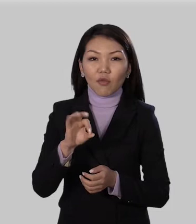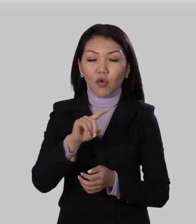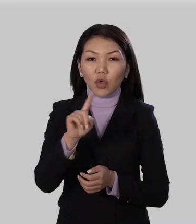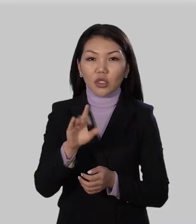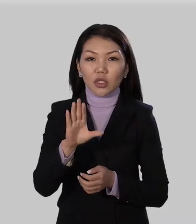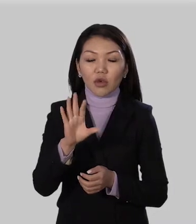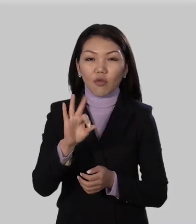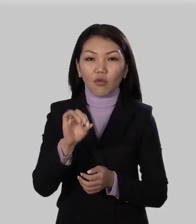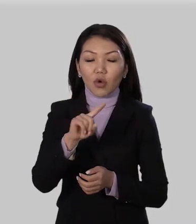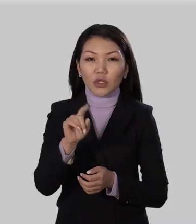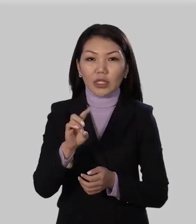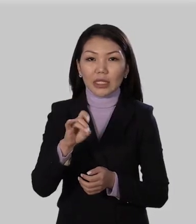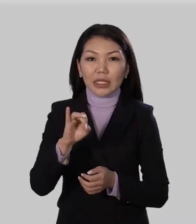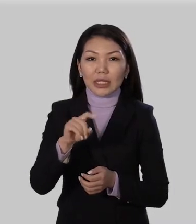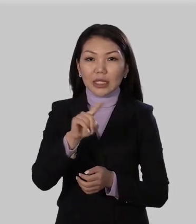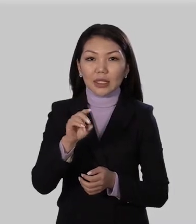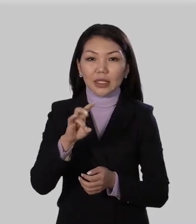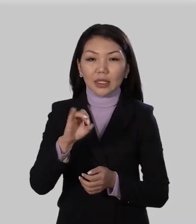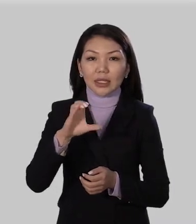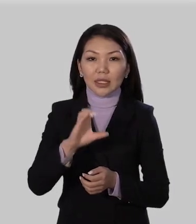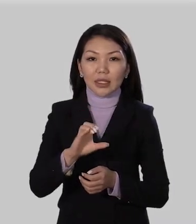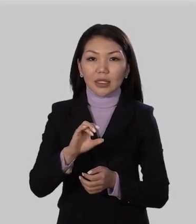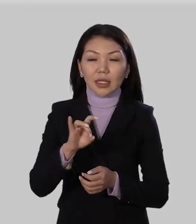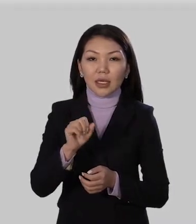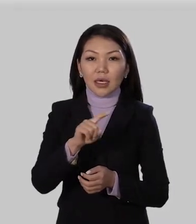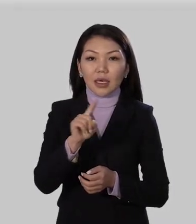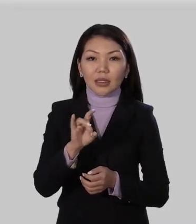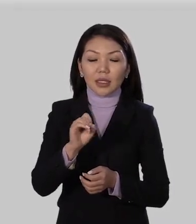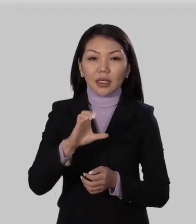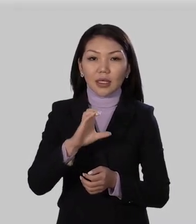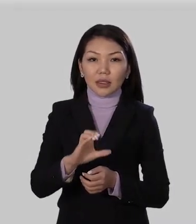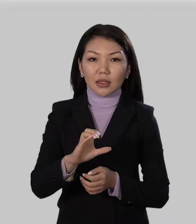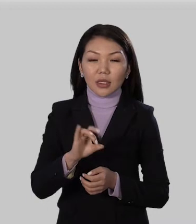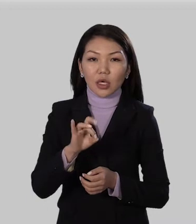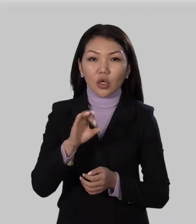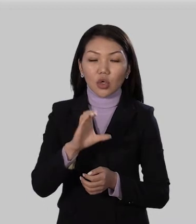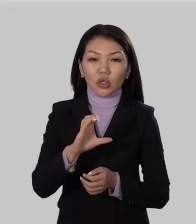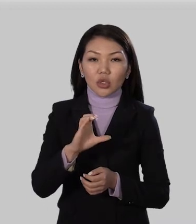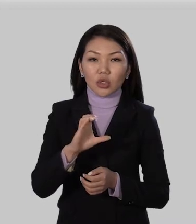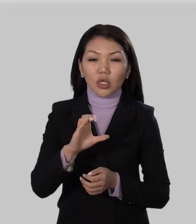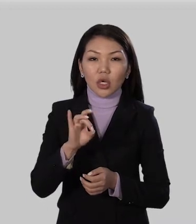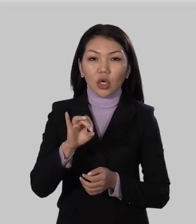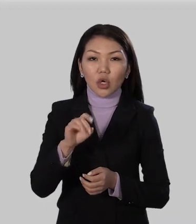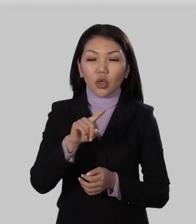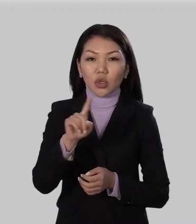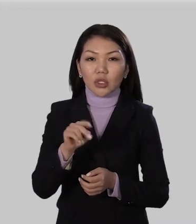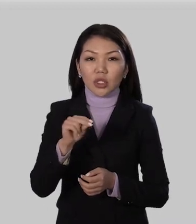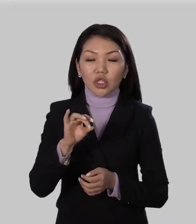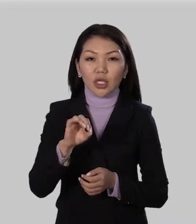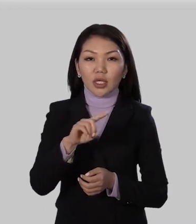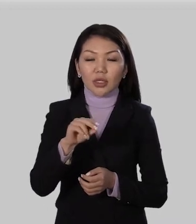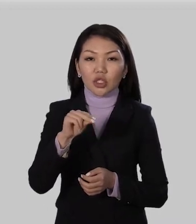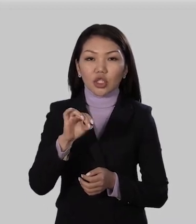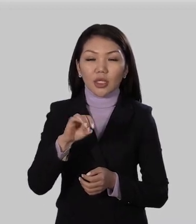«воз», «из» – «из», «низ» – «низ», «раз» – «раз», «роз» – «роз», «через» –